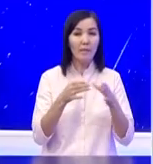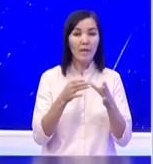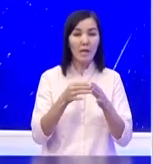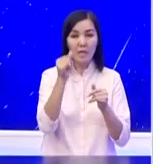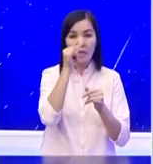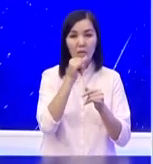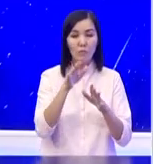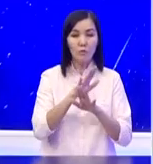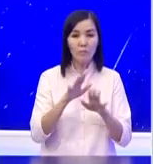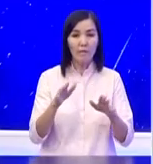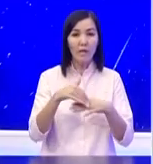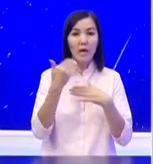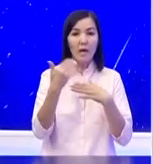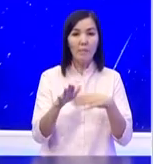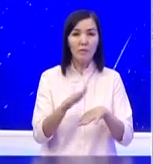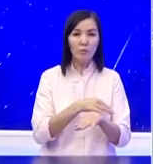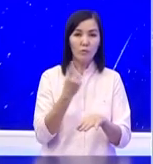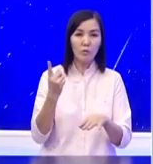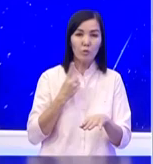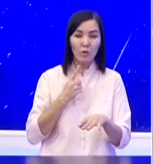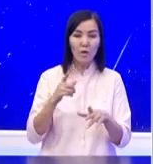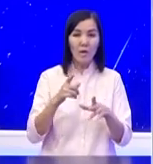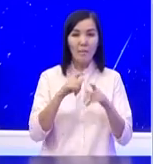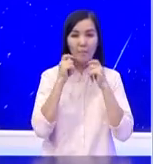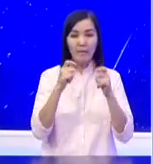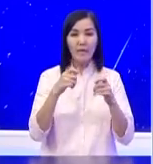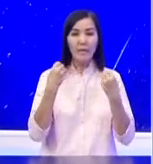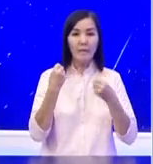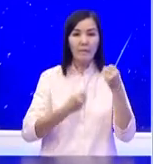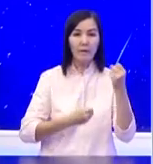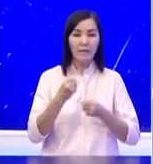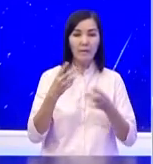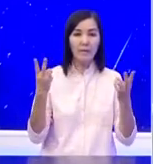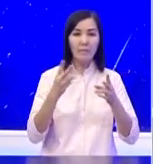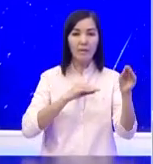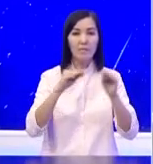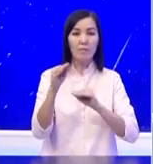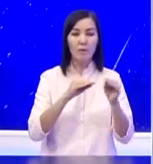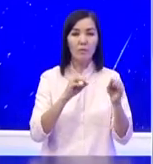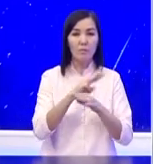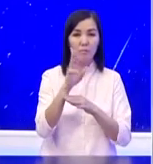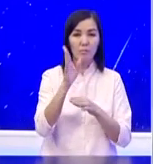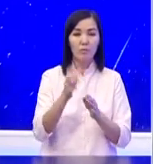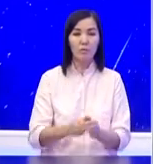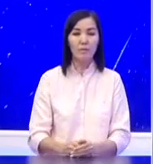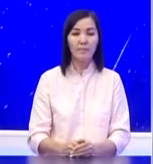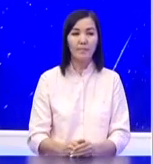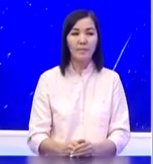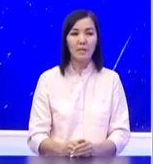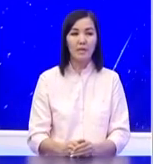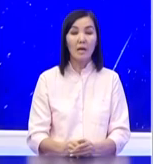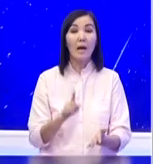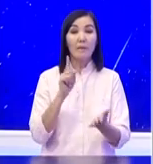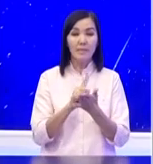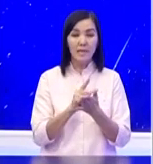попросту не справляется. По прибытию на место подаренные автомобили оснастят необходимым оборудованием. Обязательно